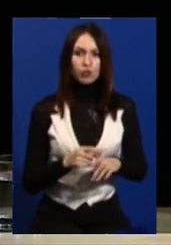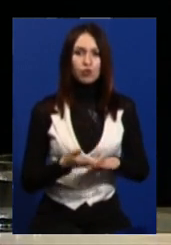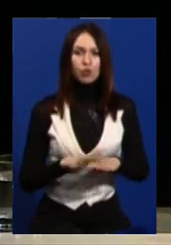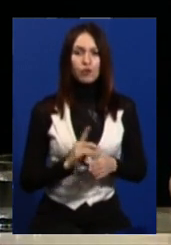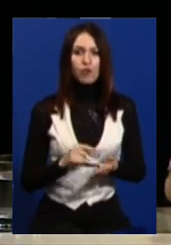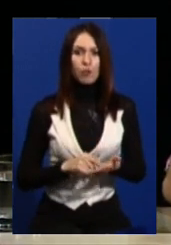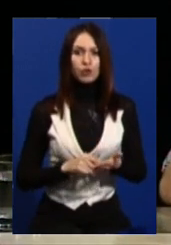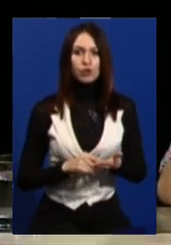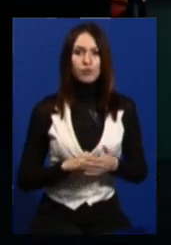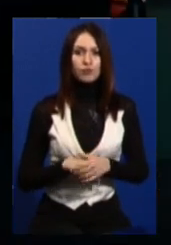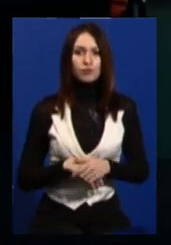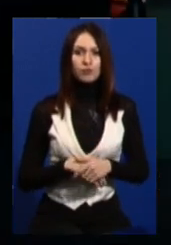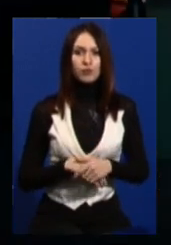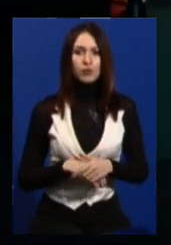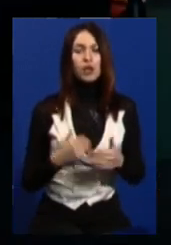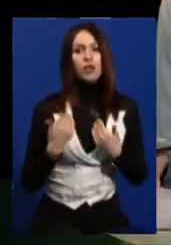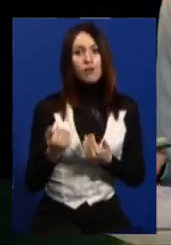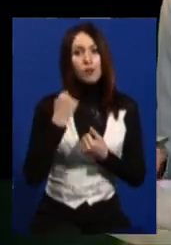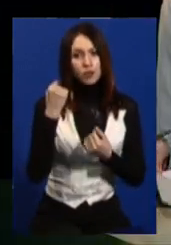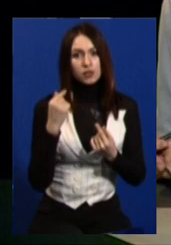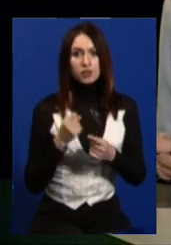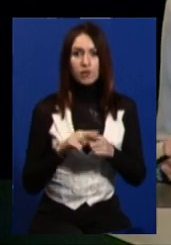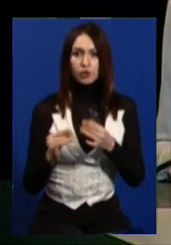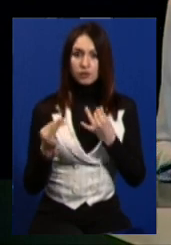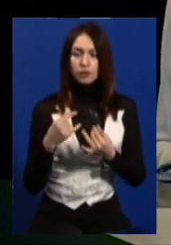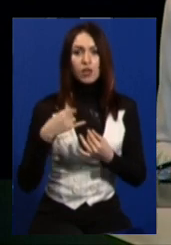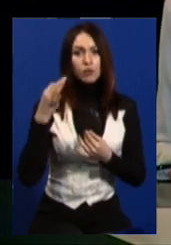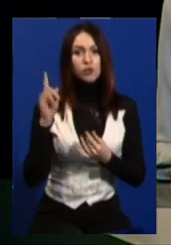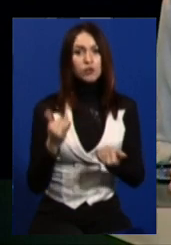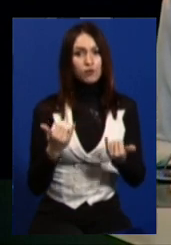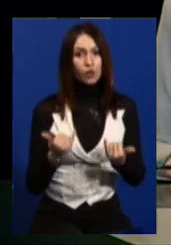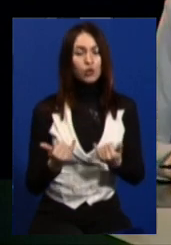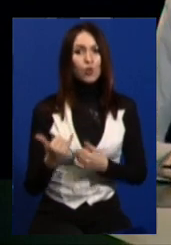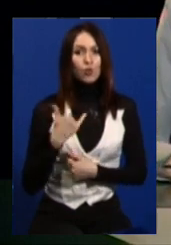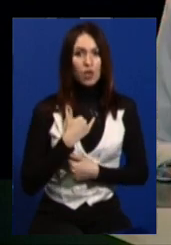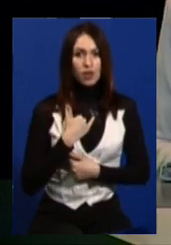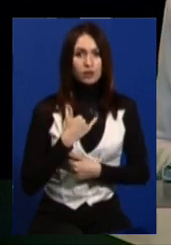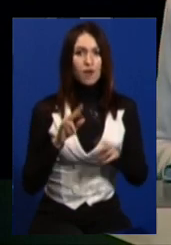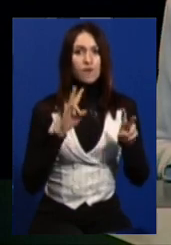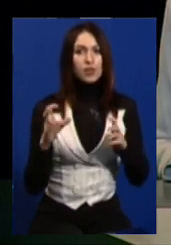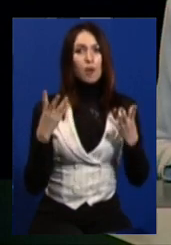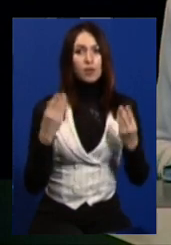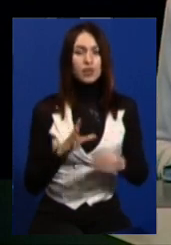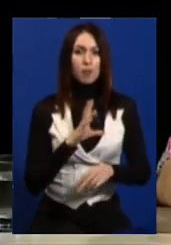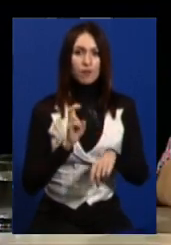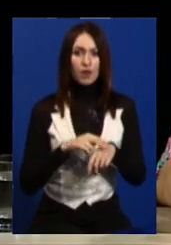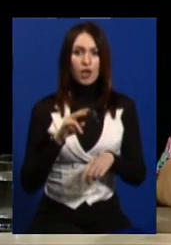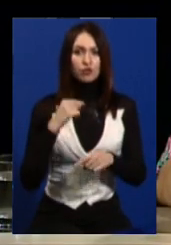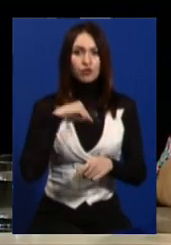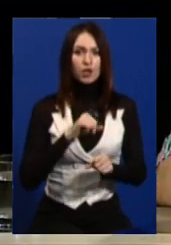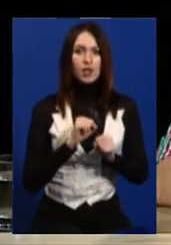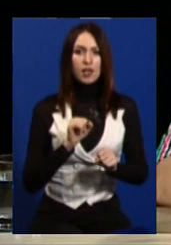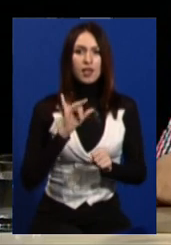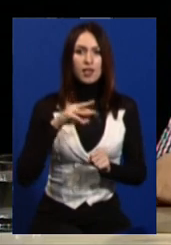вопросом. Я вам дуже дякую за цю розмову. Я нагадую, що сьогодні у нас у темі дня був лікар-імунолог і науковий